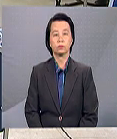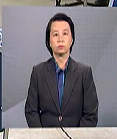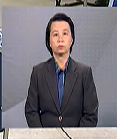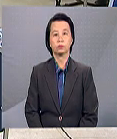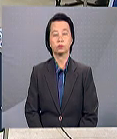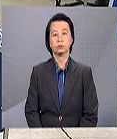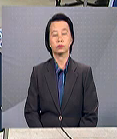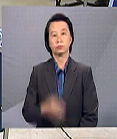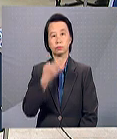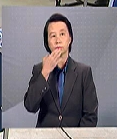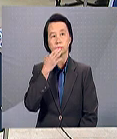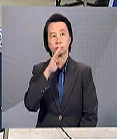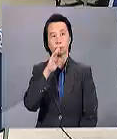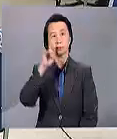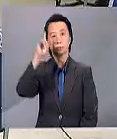Bismillahirrahmanirrahim.